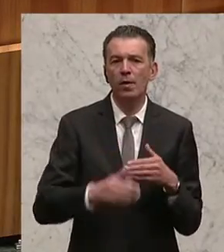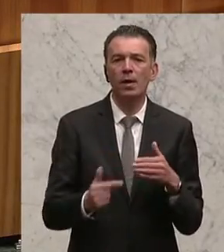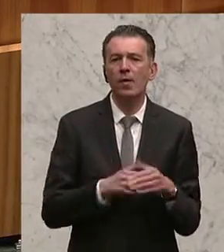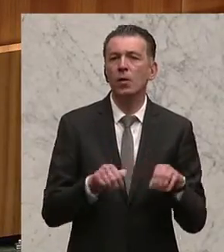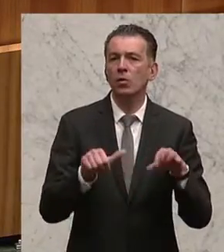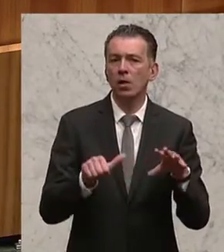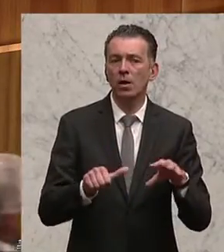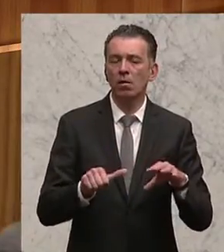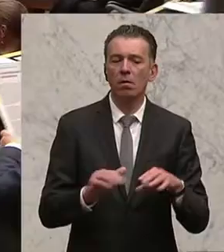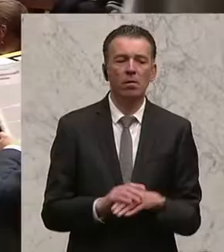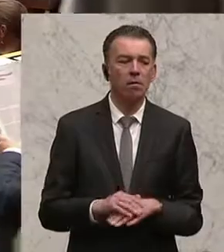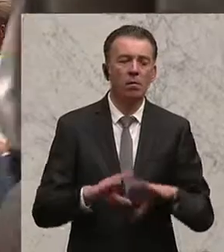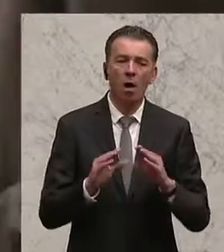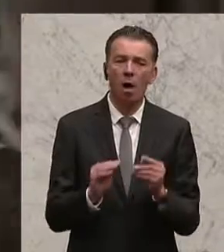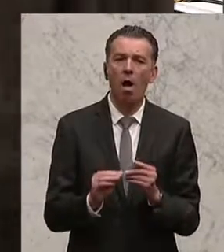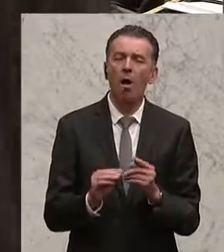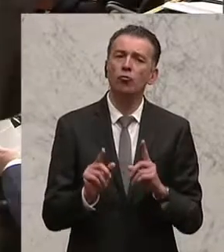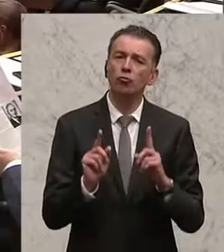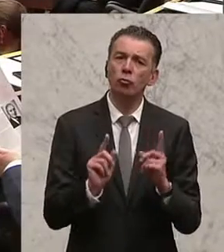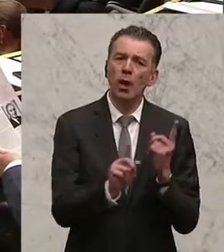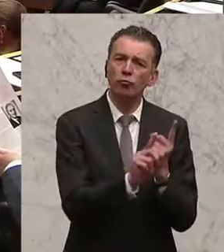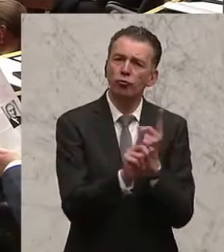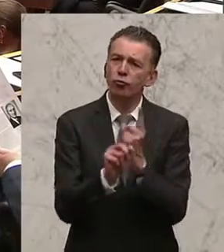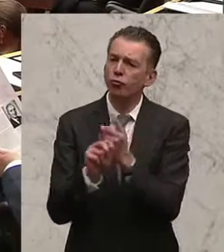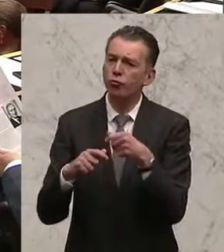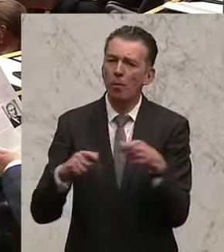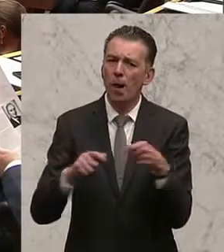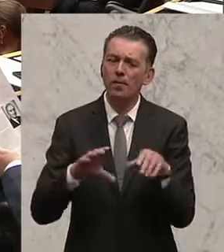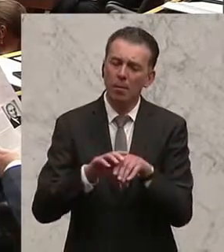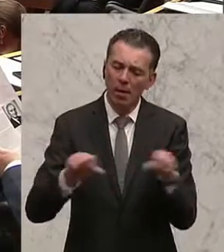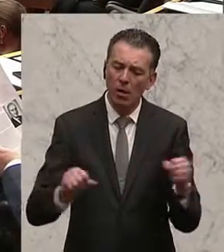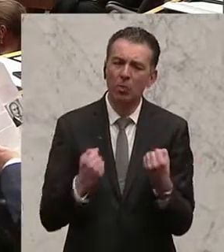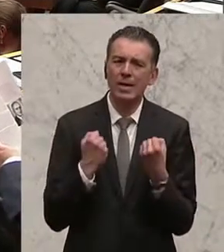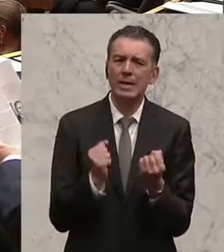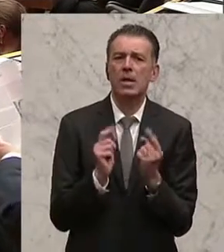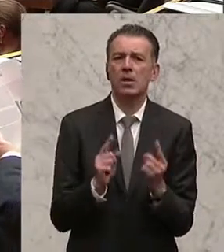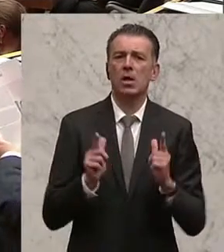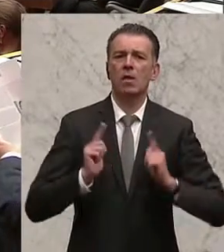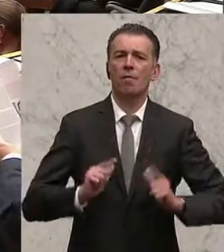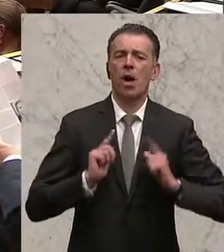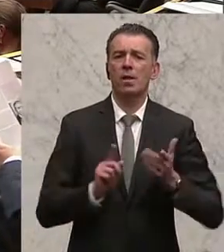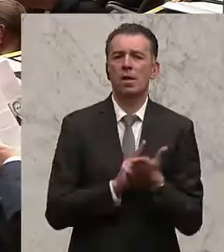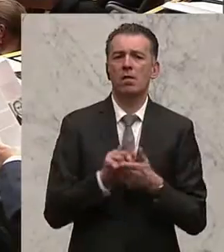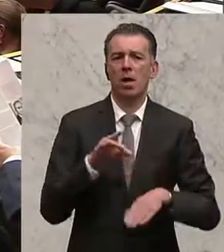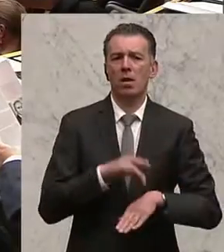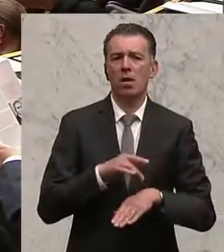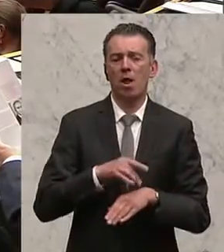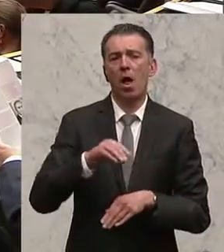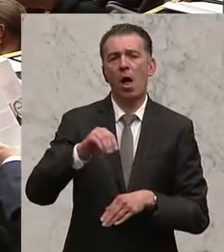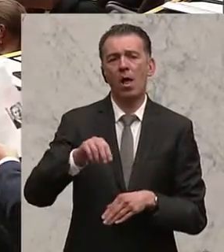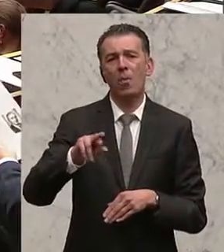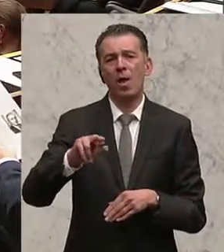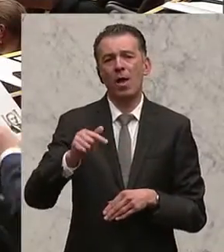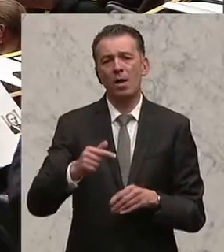2016 mit allen dafür zuständigen Stellen Maßnahmen zu vereinbaren, die sicherstellen, dass die Wartezeiten der Patientinnen auf eine MRT-